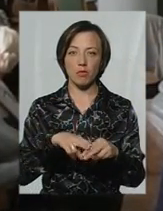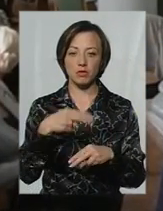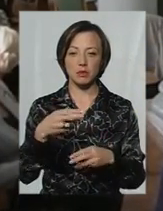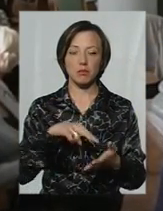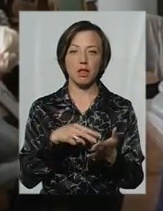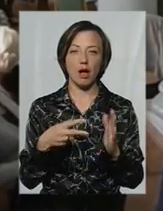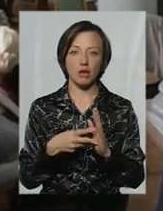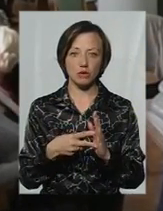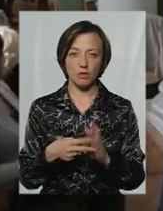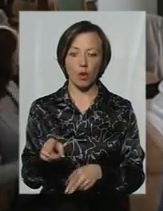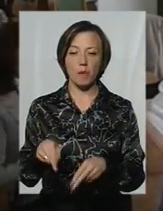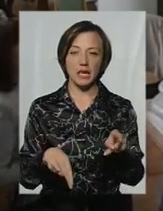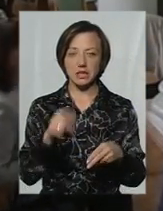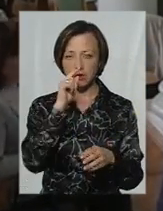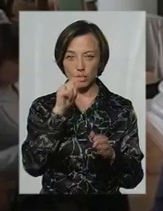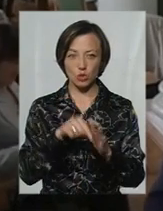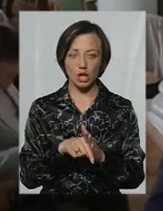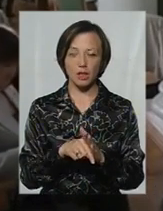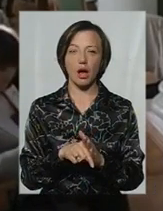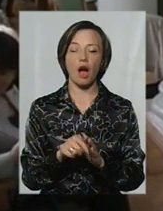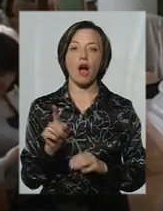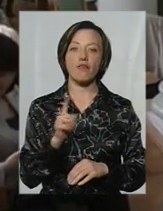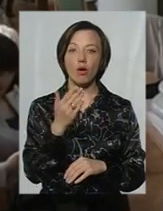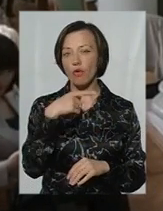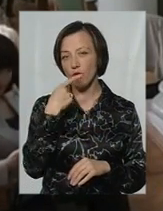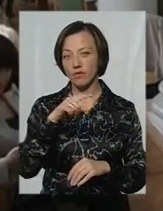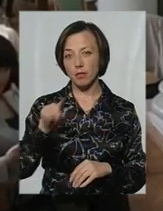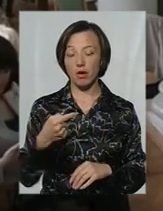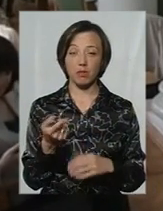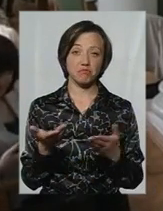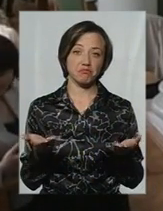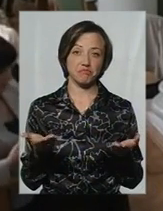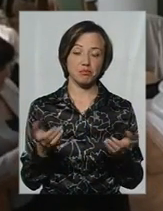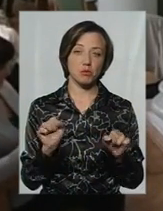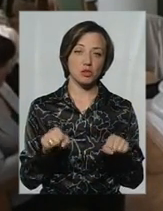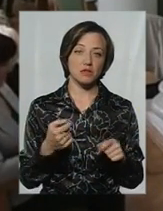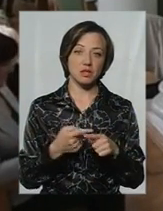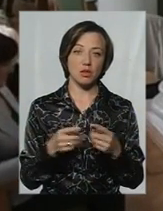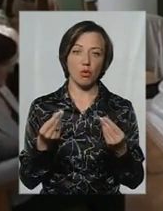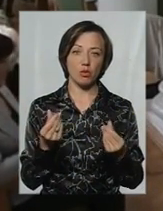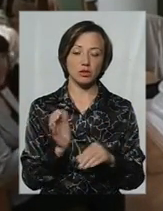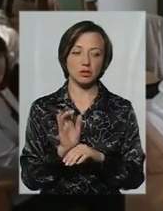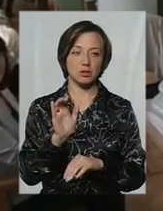планові операційні втручання. А що ви говорите, що вимагають? Можливо, це кошти